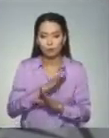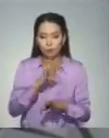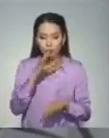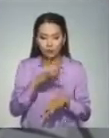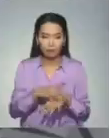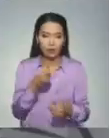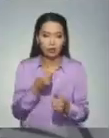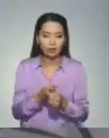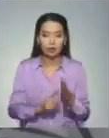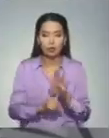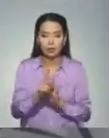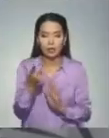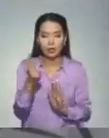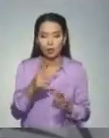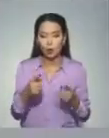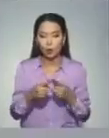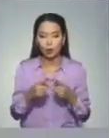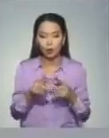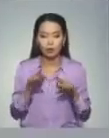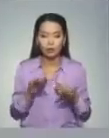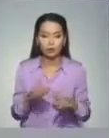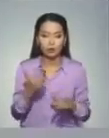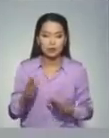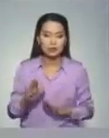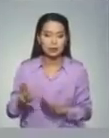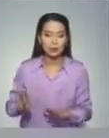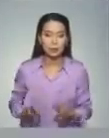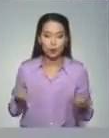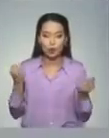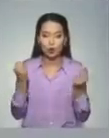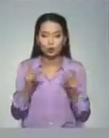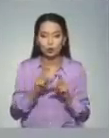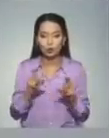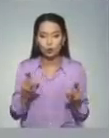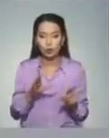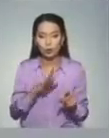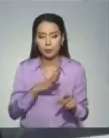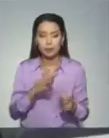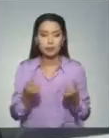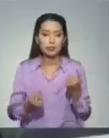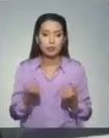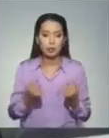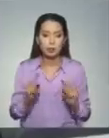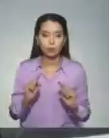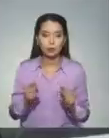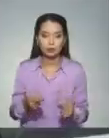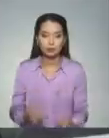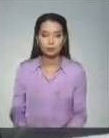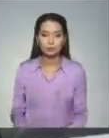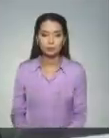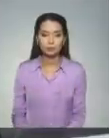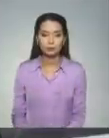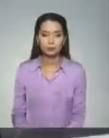ДТП возбудили сразу 3 уголовных дела. Заместителя директора спортивной школы, который был за рулем, задержали. Водитель грубо нарушил